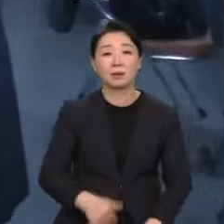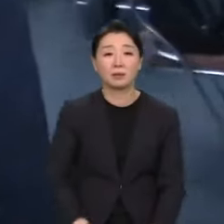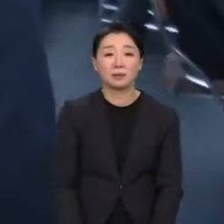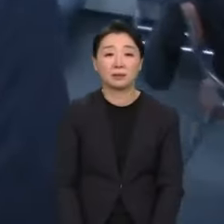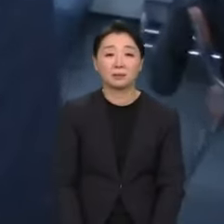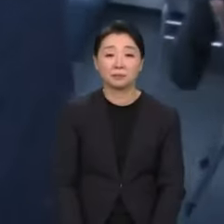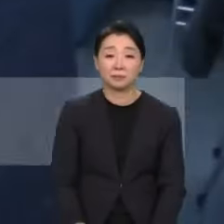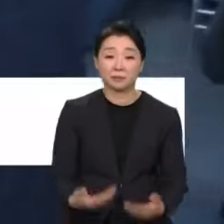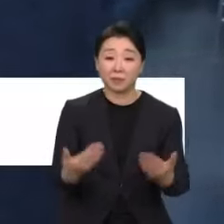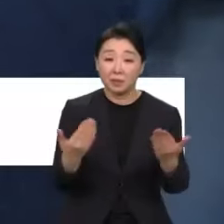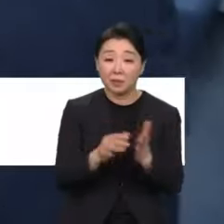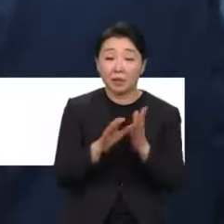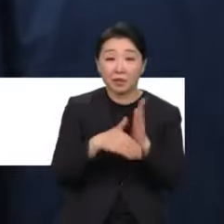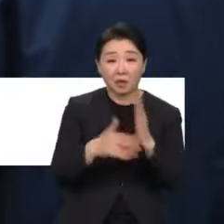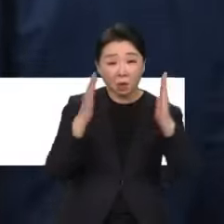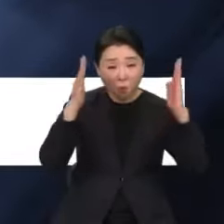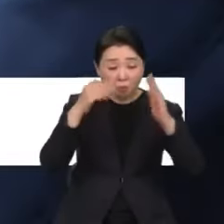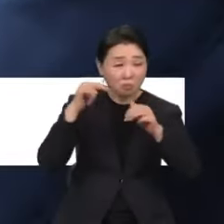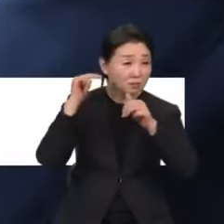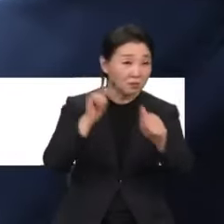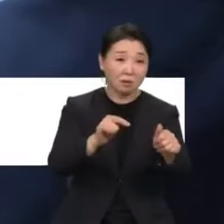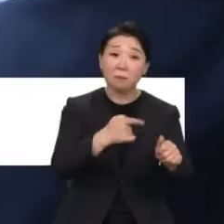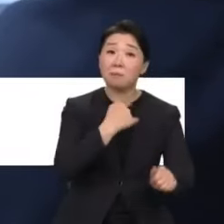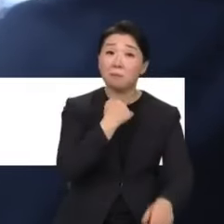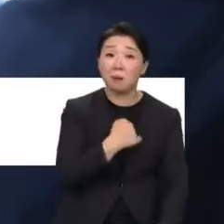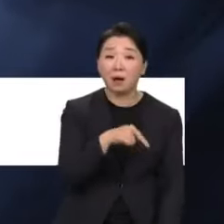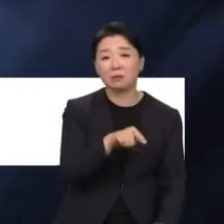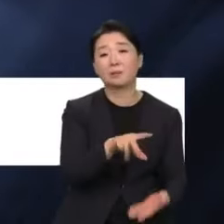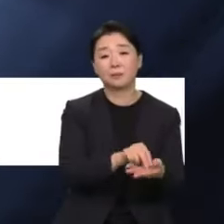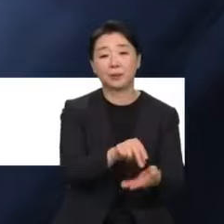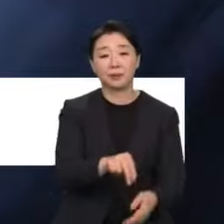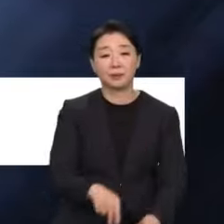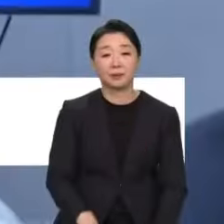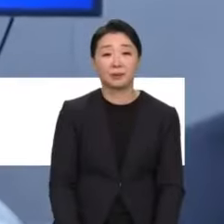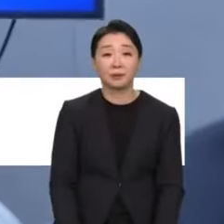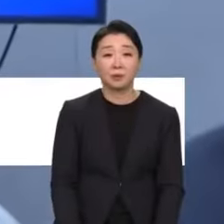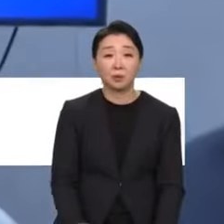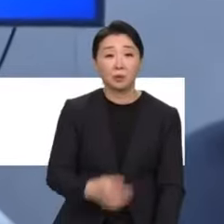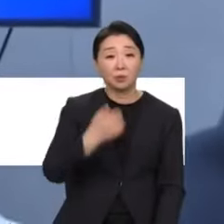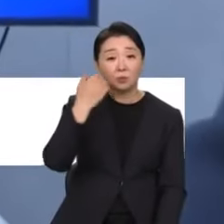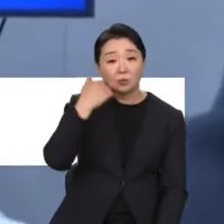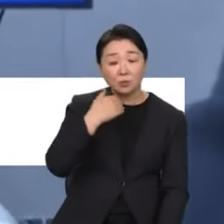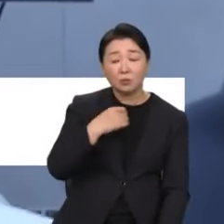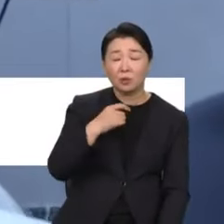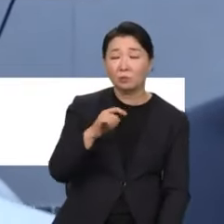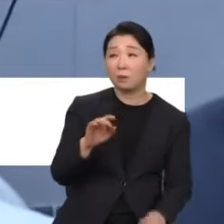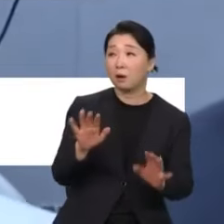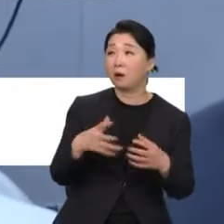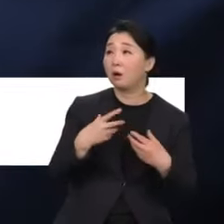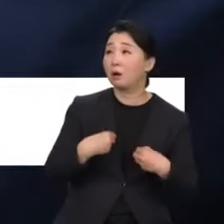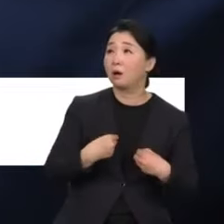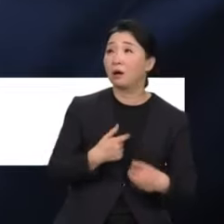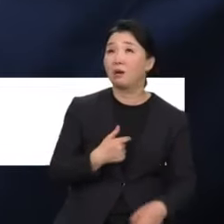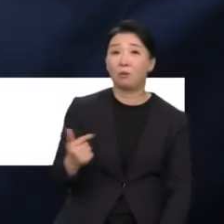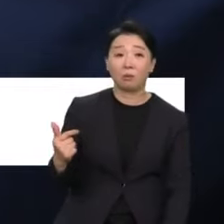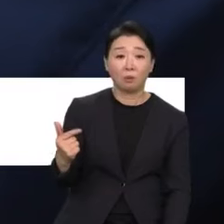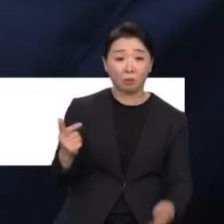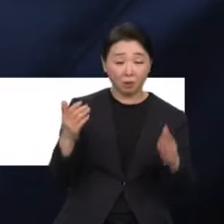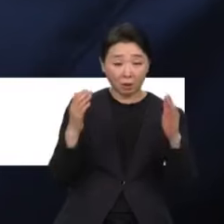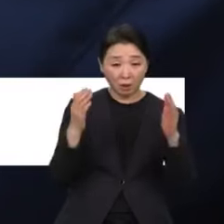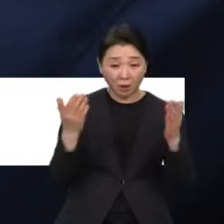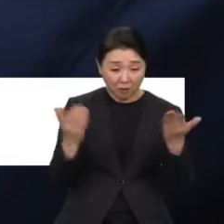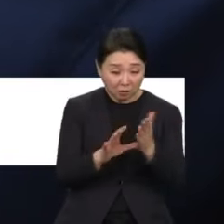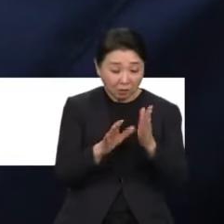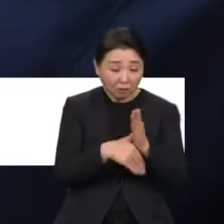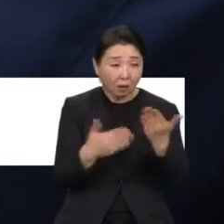네. 근무 시간 중에 공부를 시켰다. 네. 그래서 그게 문제가. 누군가한테는 사실 굉장한 박탈감을 줄 수도 있는 거잖아요. 근무 시간 중이니까